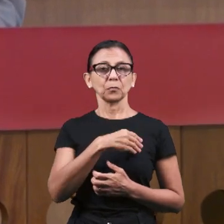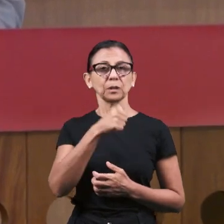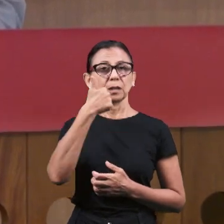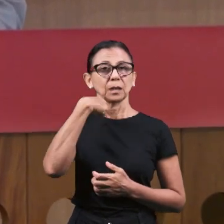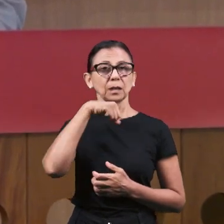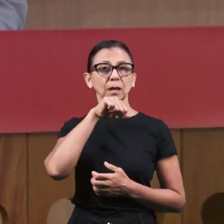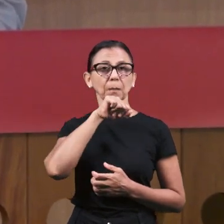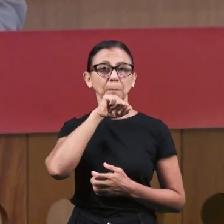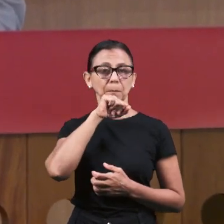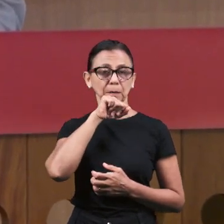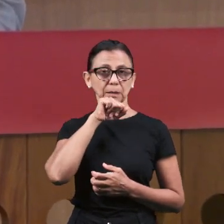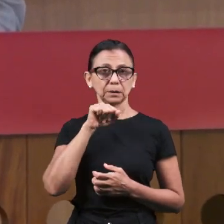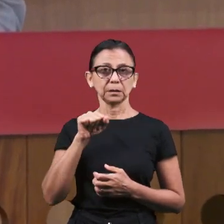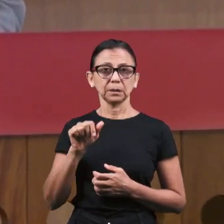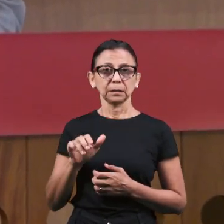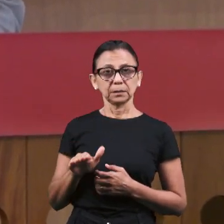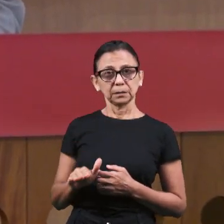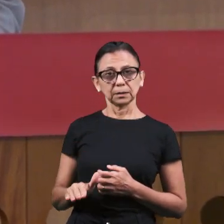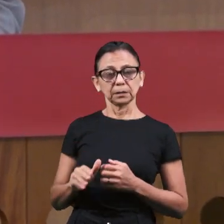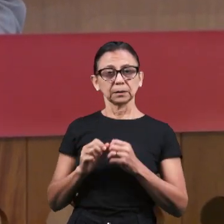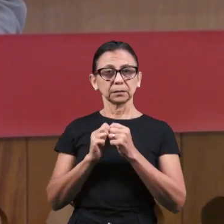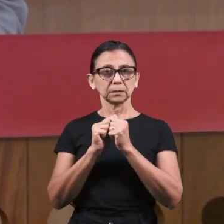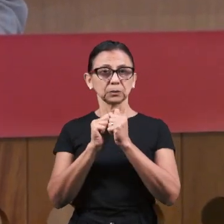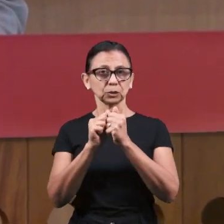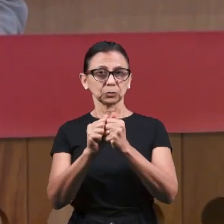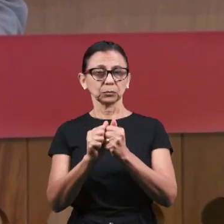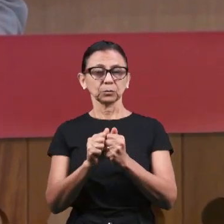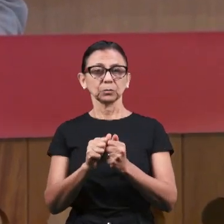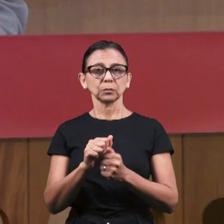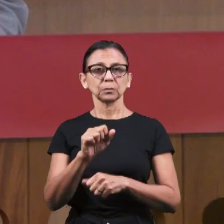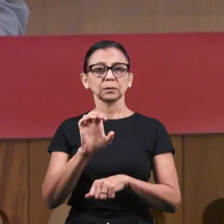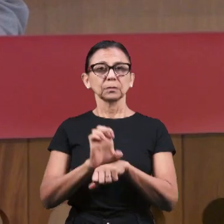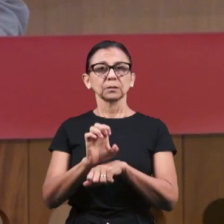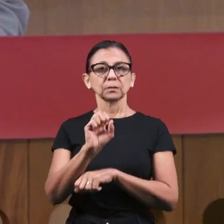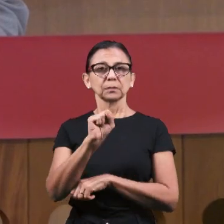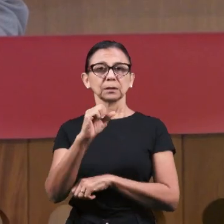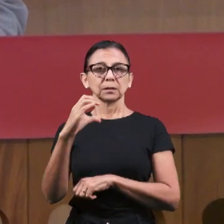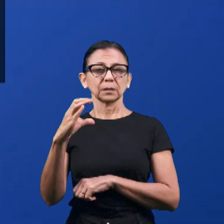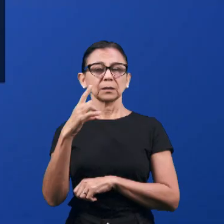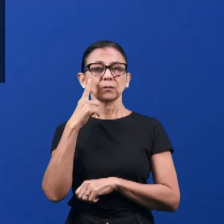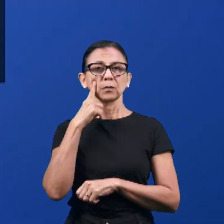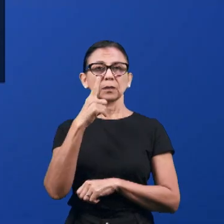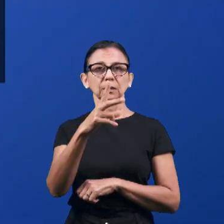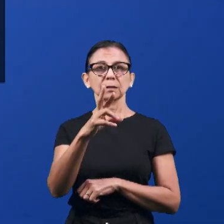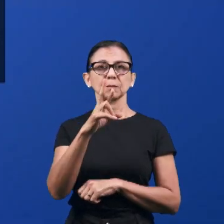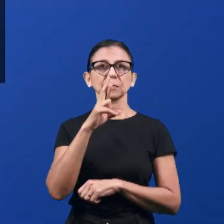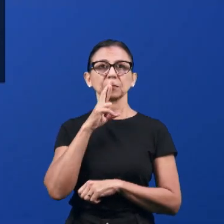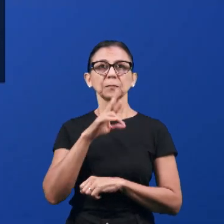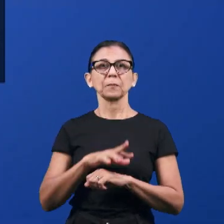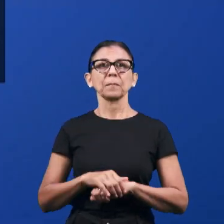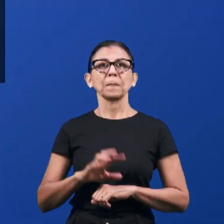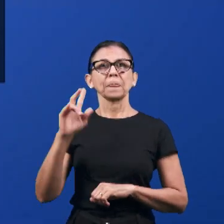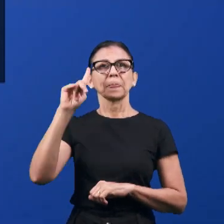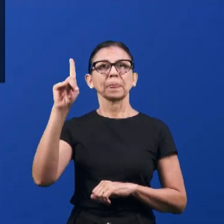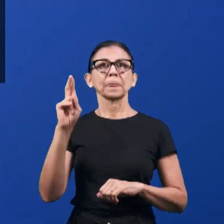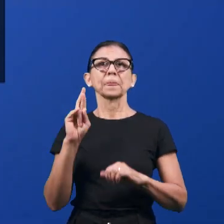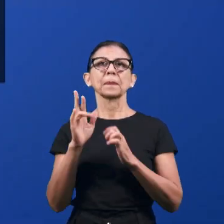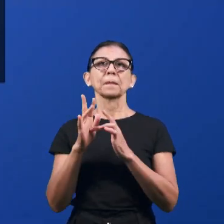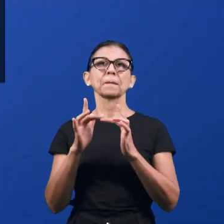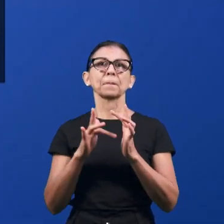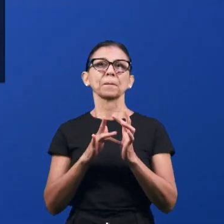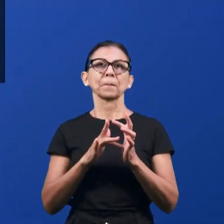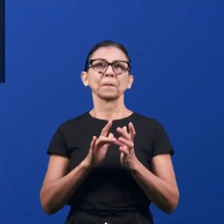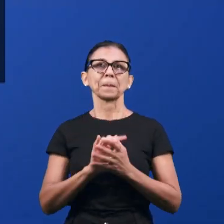enfant de la classe d'enfants de notre église à Chapecó, dans l'état de Santa Catarina. Tu peux parler, Gabrielle. La paix du Seigneur Jésus, mes